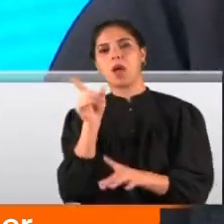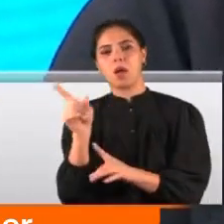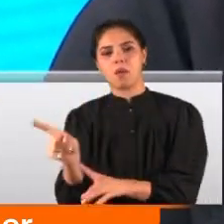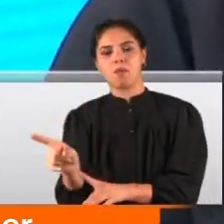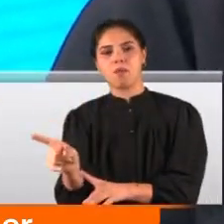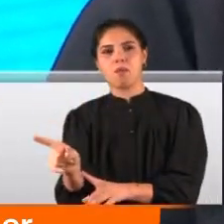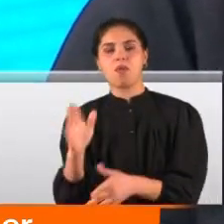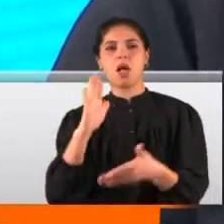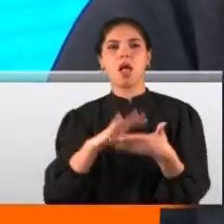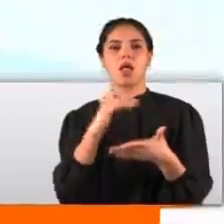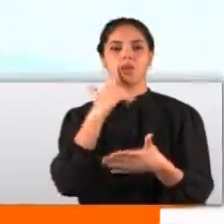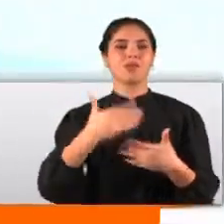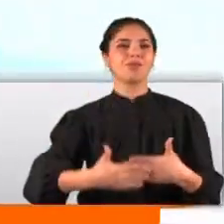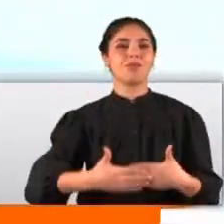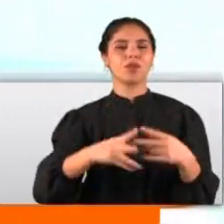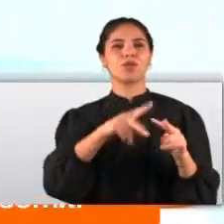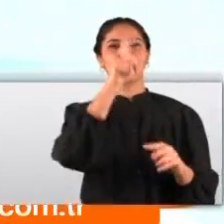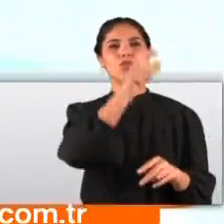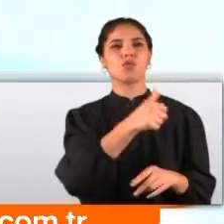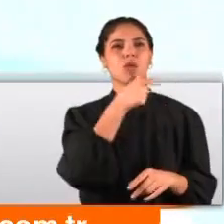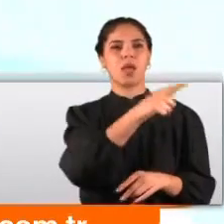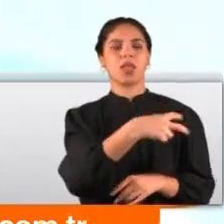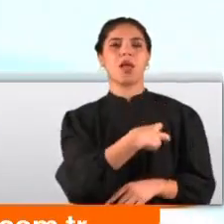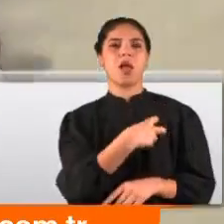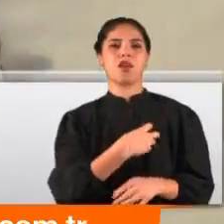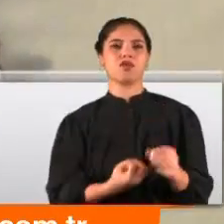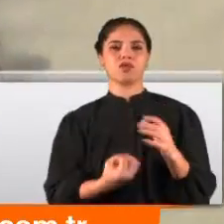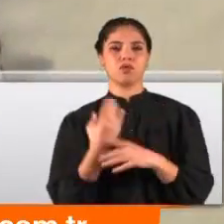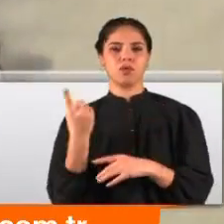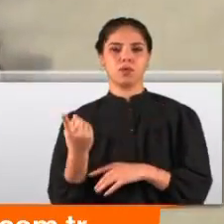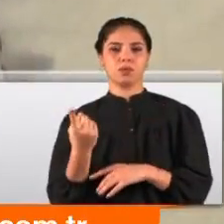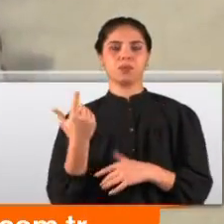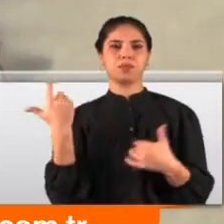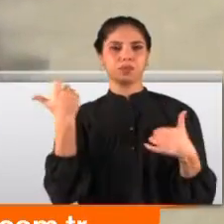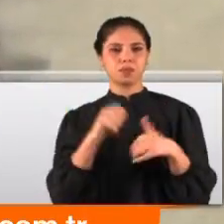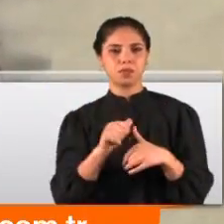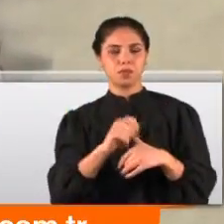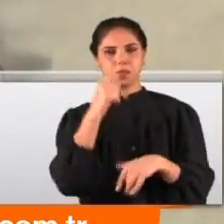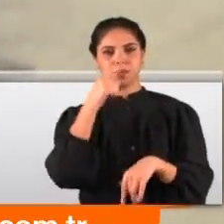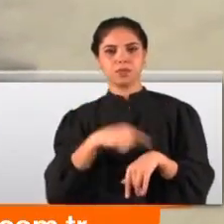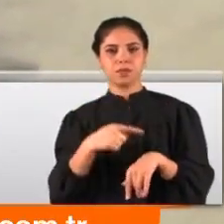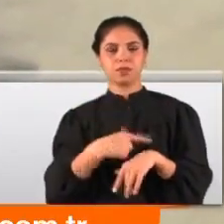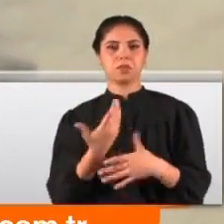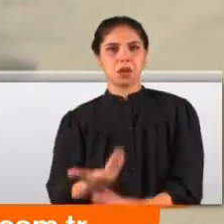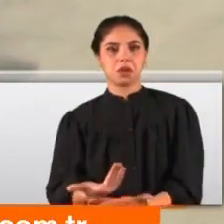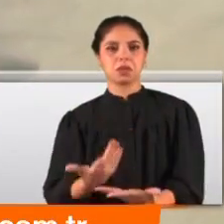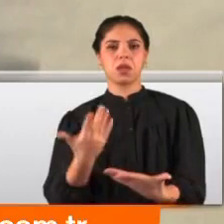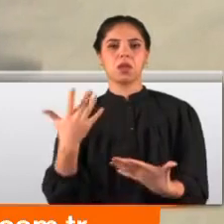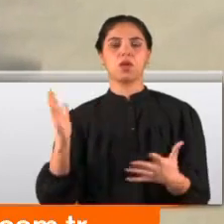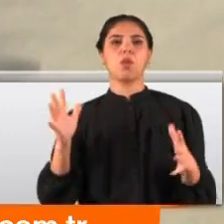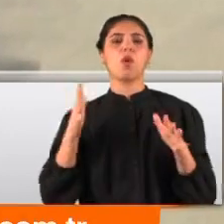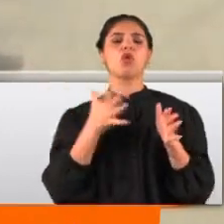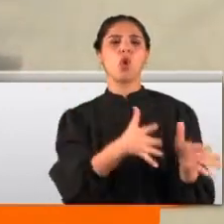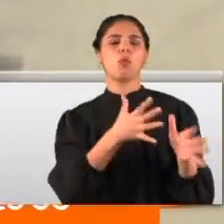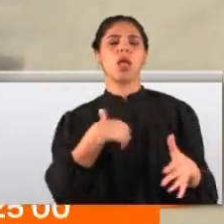habersiz arkadaş vasıtasıyla tanıştığı Mustafa İnce ile ilişki yaşamaya başladı. Onunla evlenebileceğime inandırdı. Toptan yağ alıp